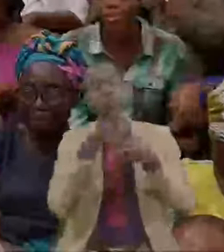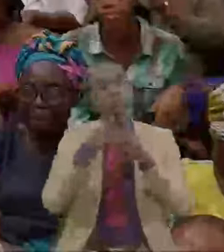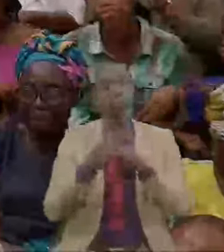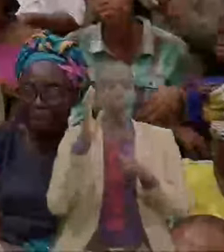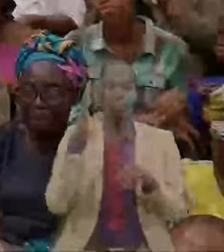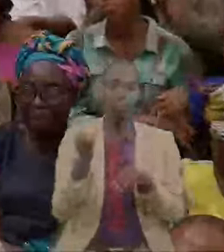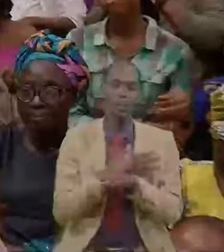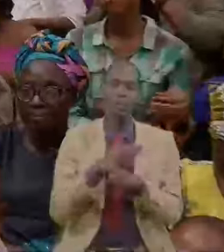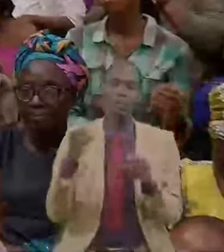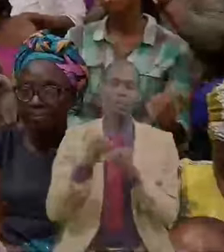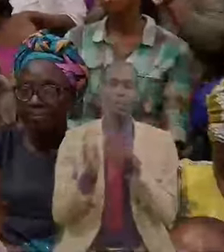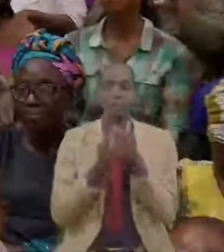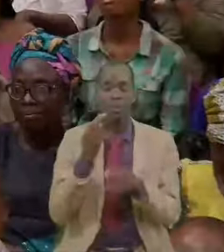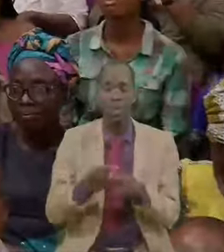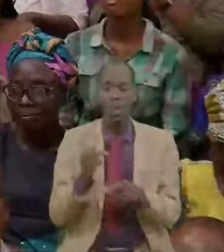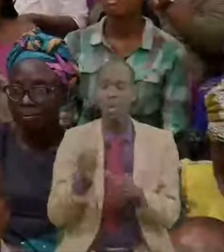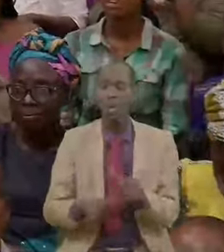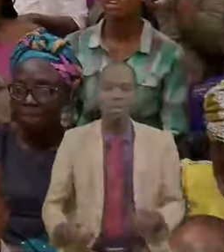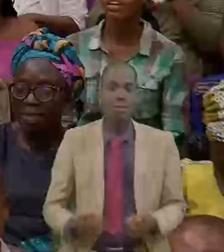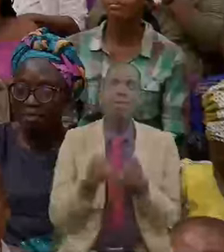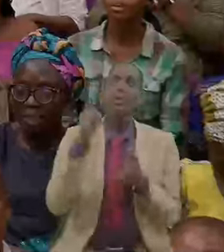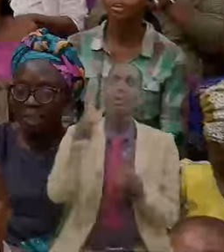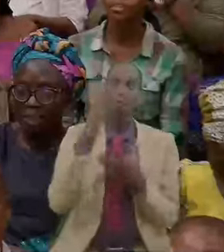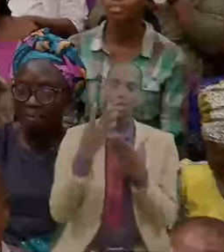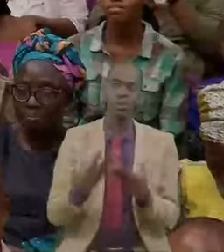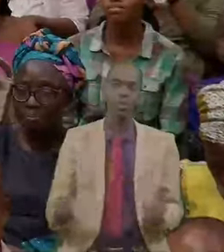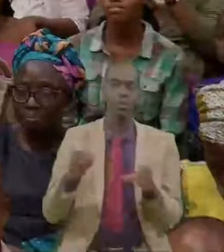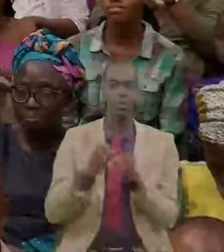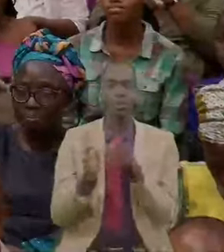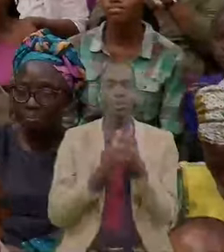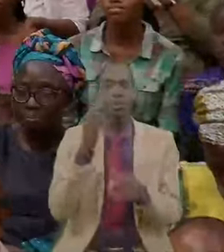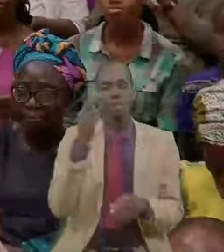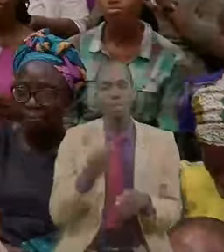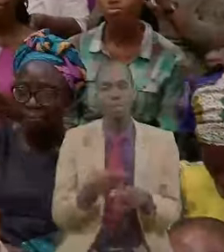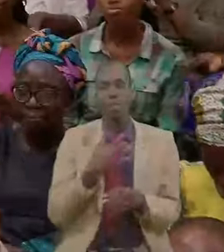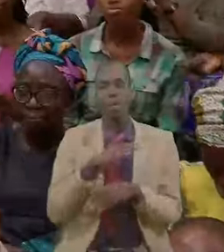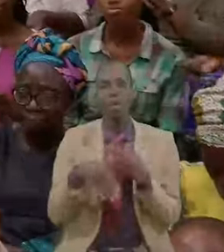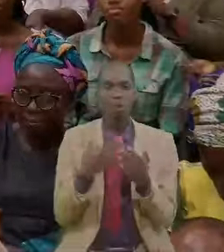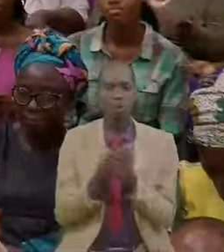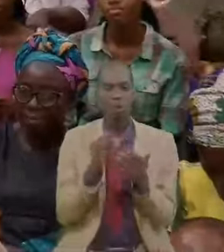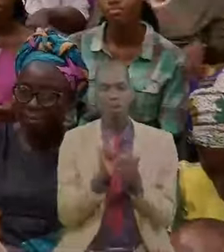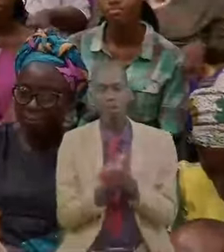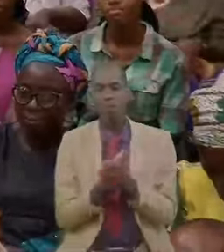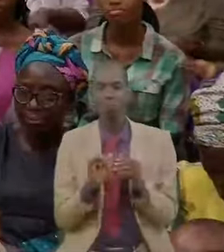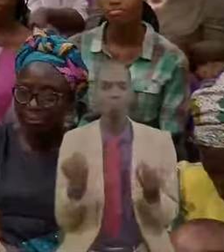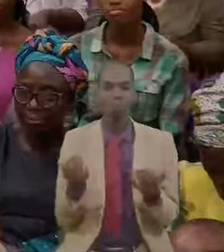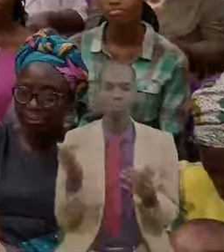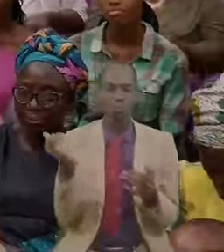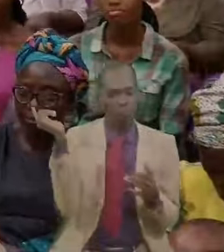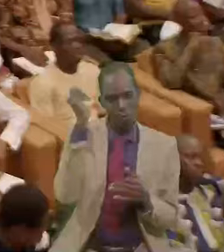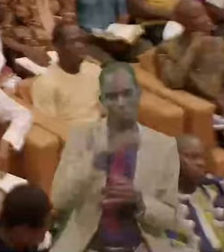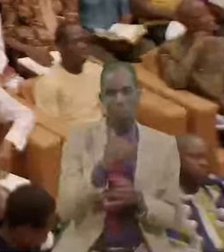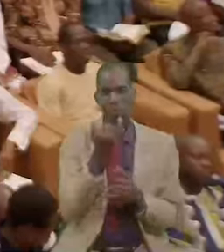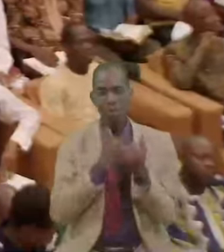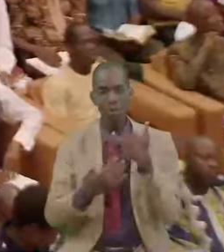déplacera. Il va résoudre tous les défis et les choses qui vous embêtent. Vous